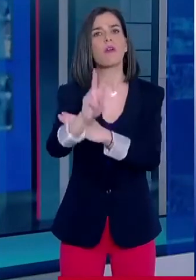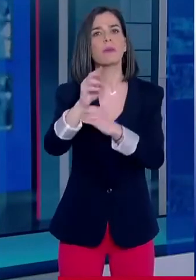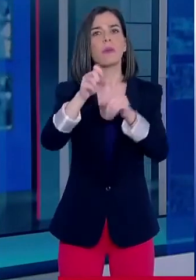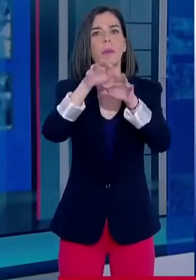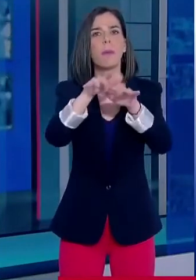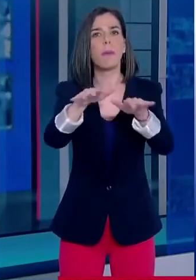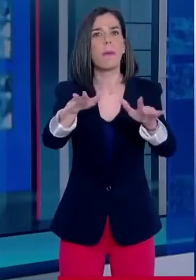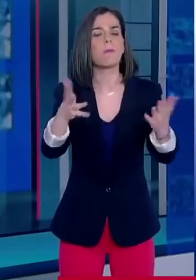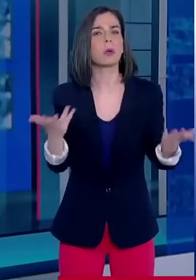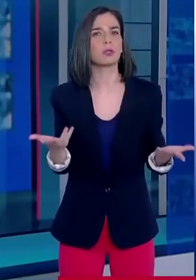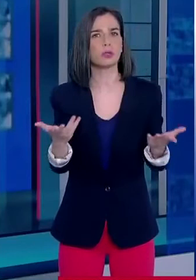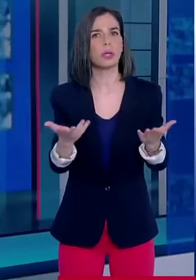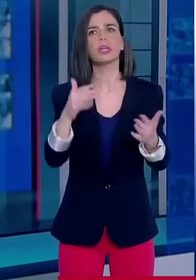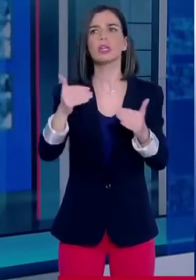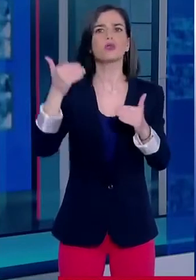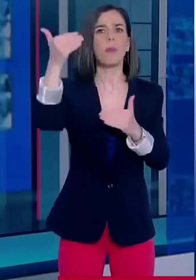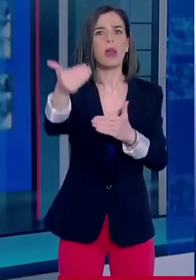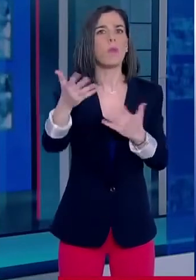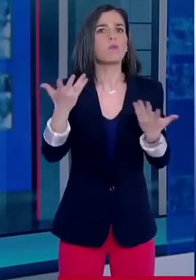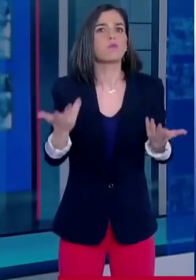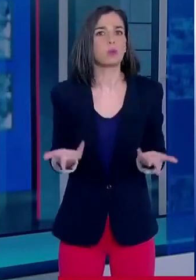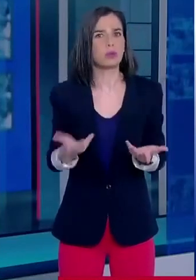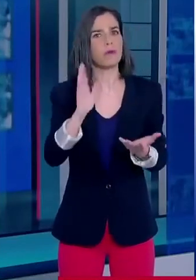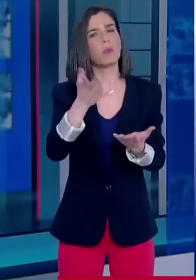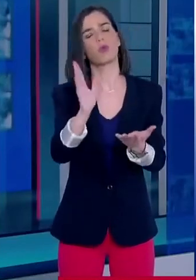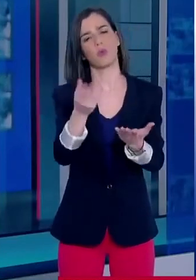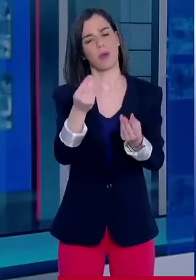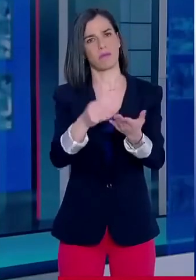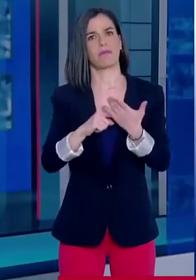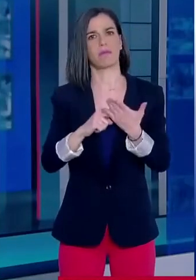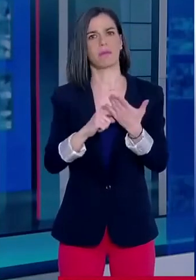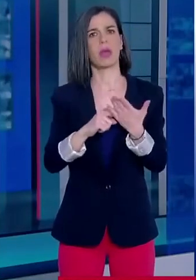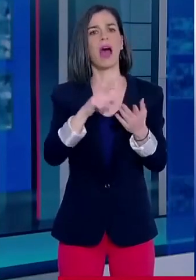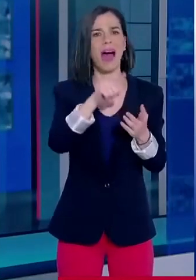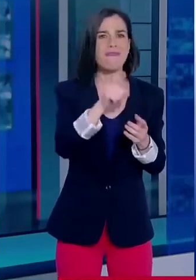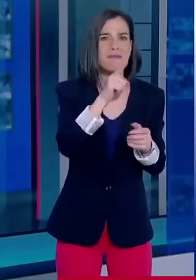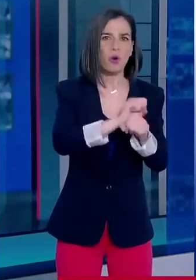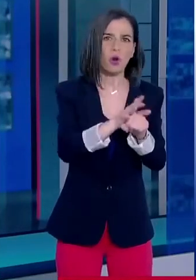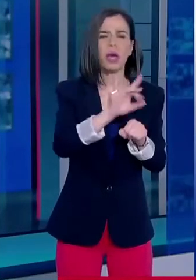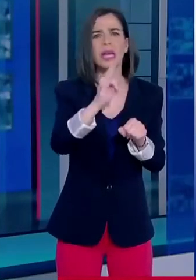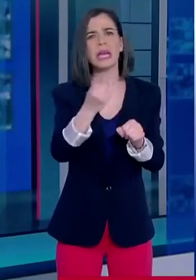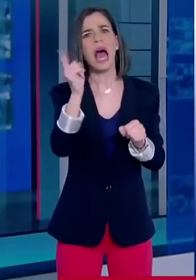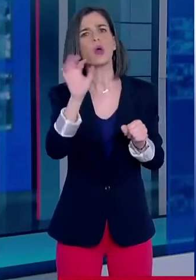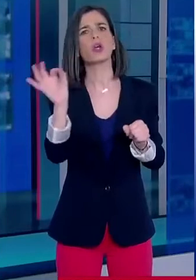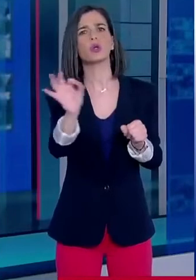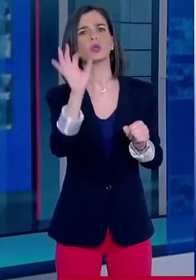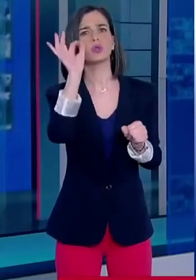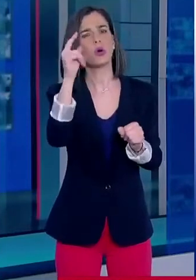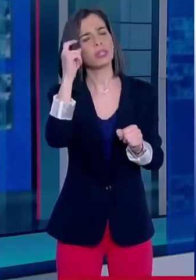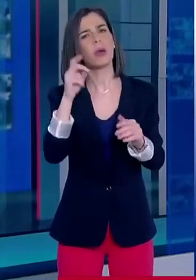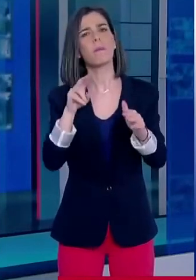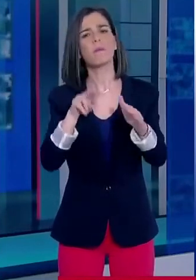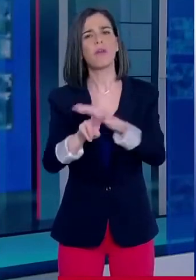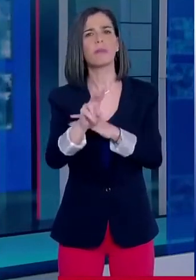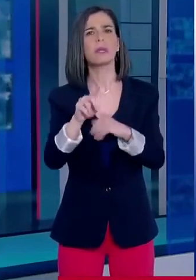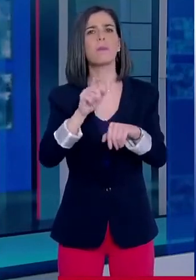διασπορά του και πώς μπορεί να κινηθεί στο μέλλον αυτός ή ένας παρόμοιος ιός και να παίρνουμε αντίστοιχα προληπτικά μέτρα. Με τα